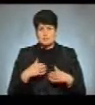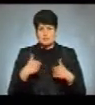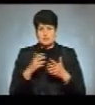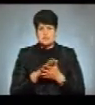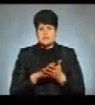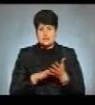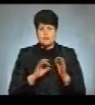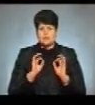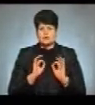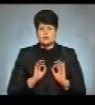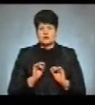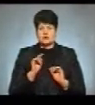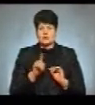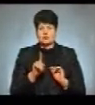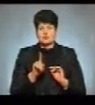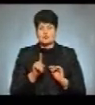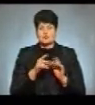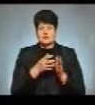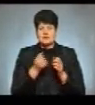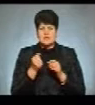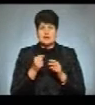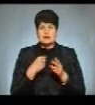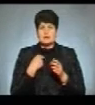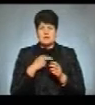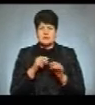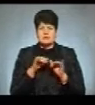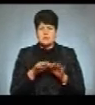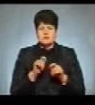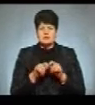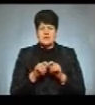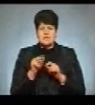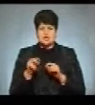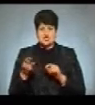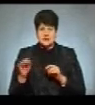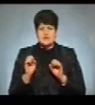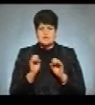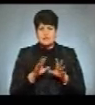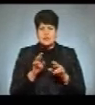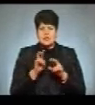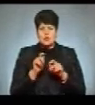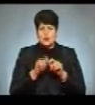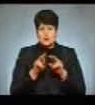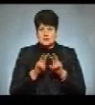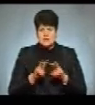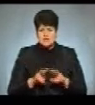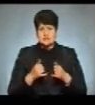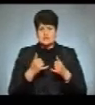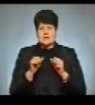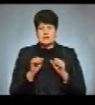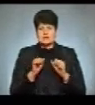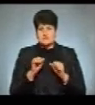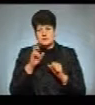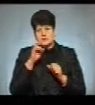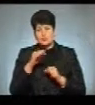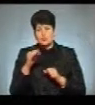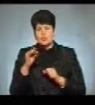заяву в прокуратуру для того, щоб прокуратура вилучила кримінальне провадження в слідчих та передала розслідування для процесуального керівництва в Державне